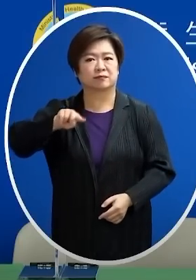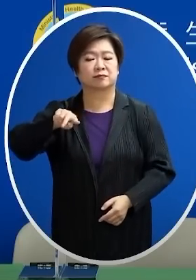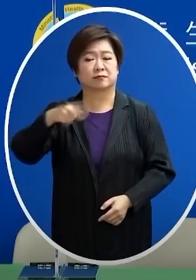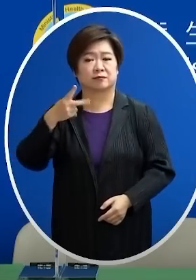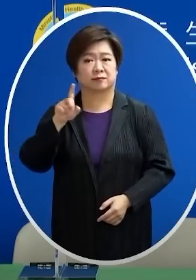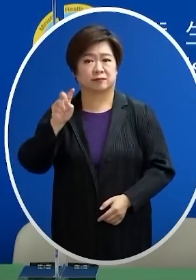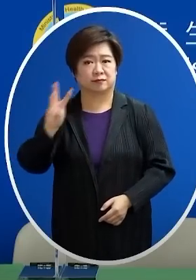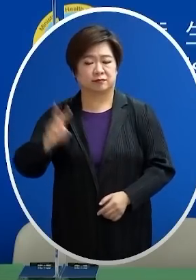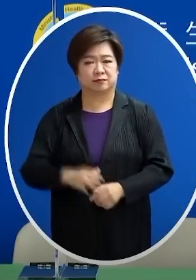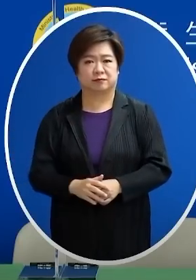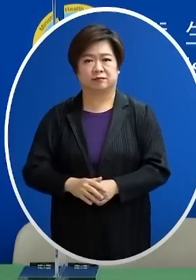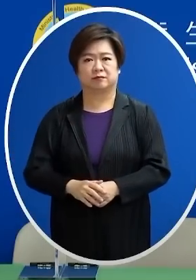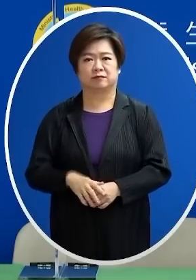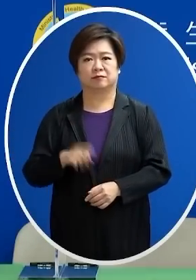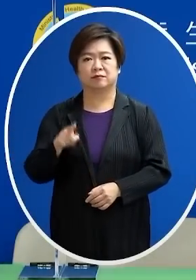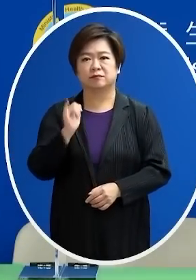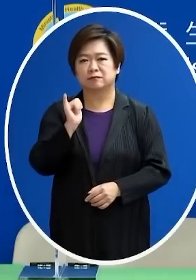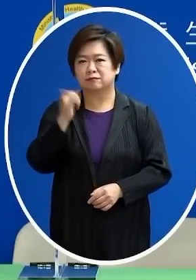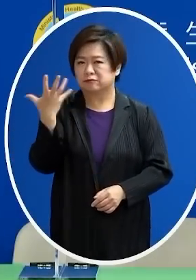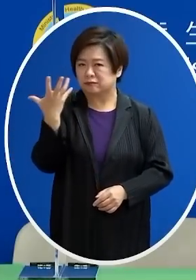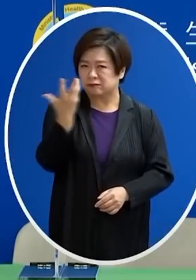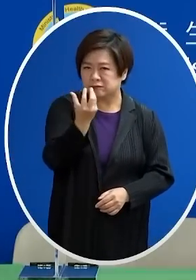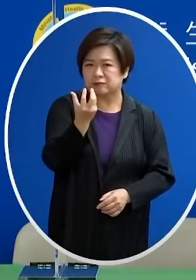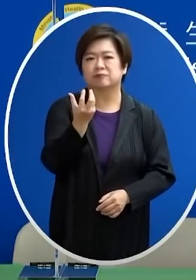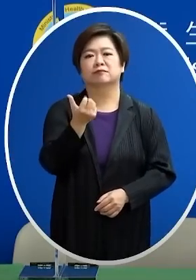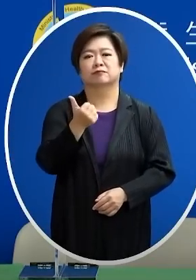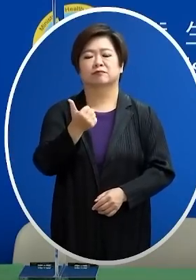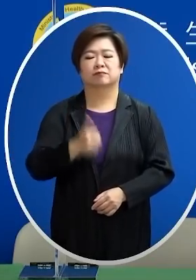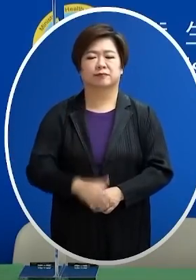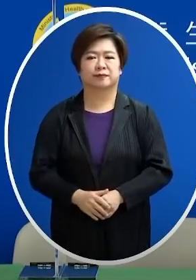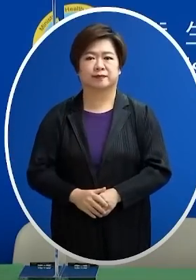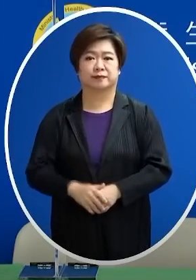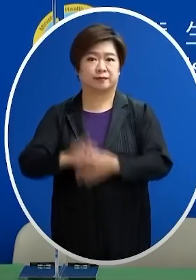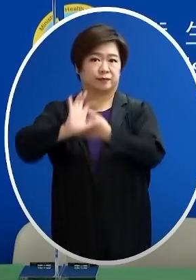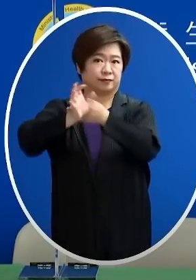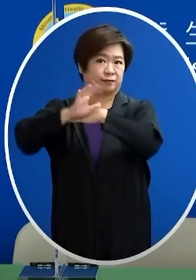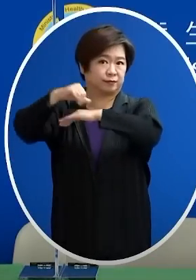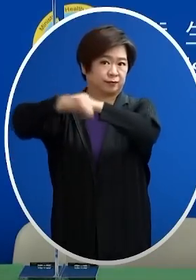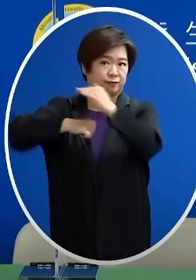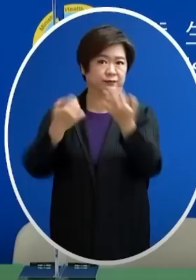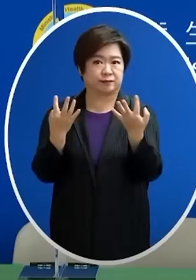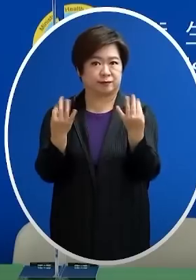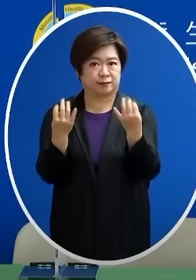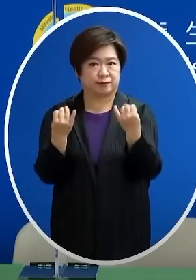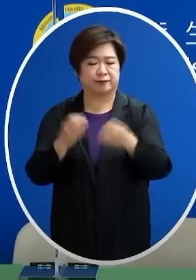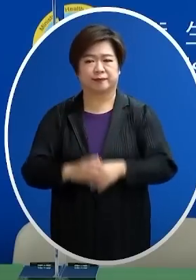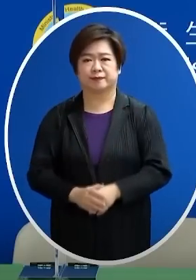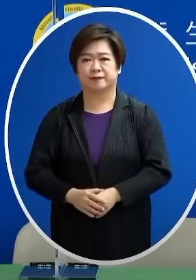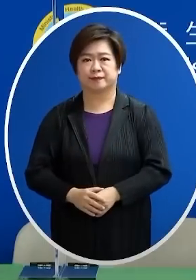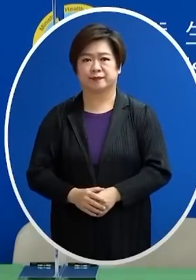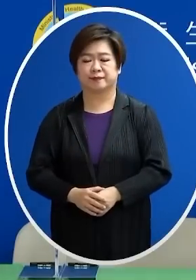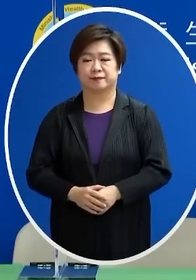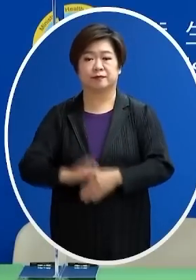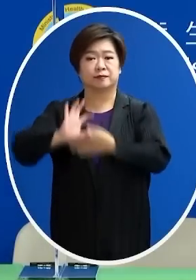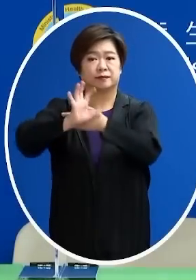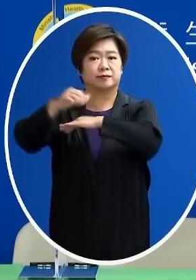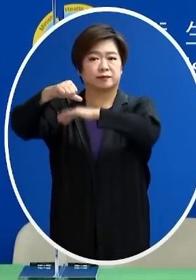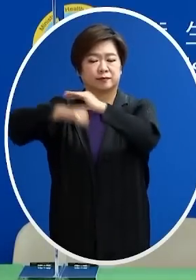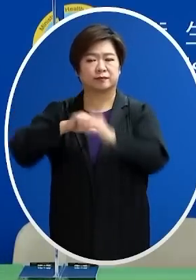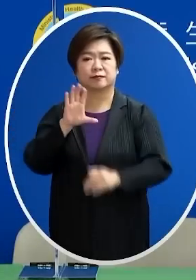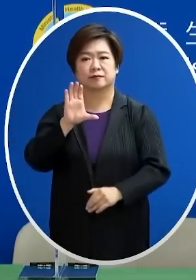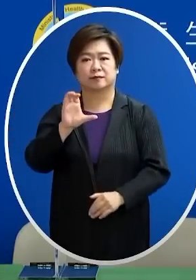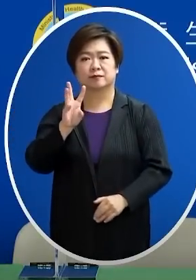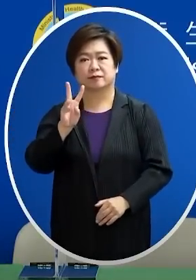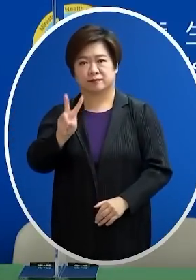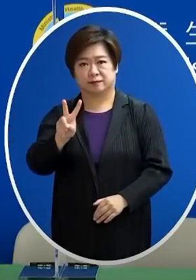52,213个的话哈，那的确是有稳定的下降的一个趋势。那境外移入的病例的部分，好，那我们今天境外移入的有